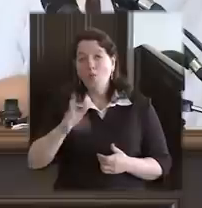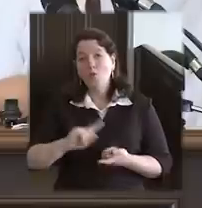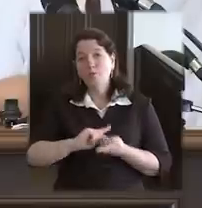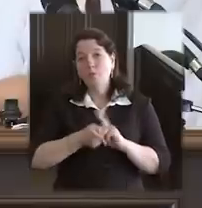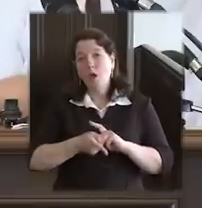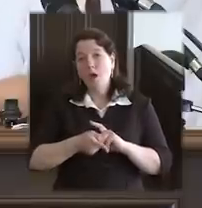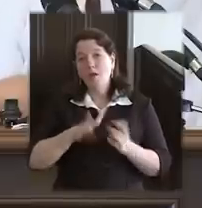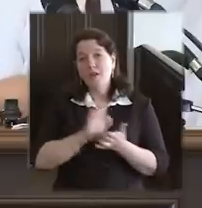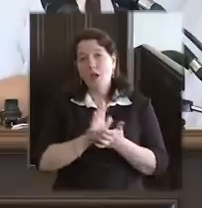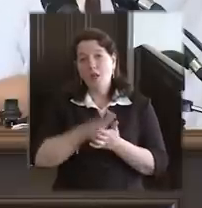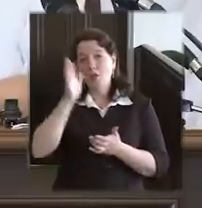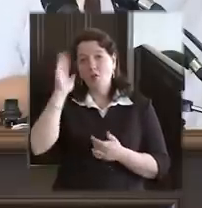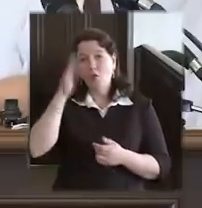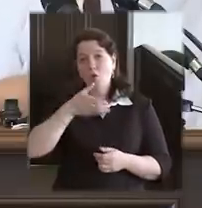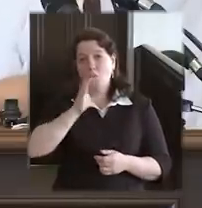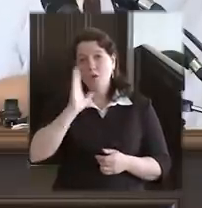извне.